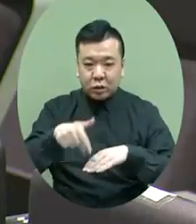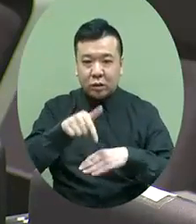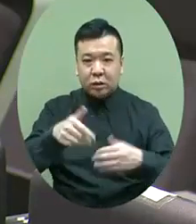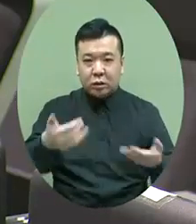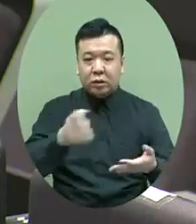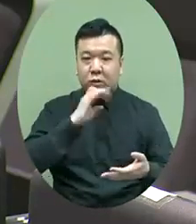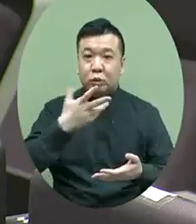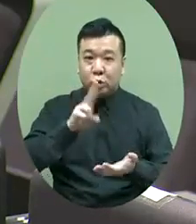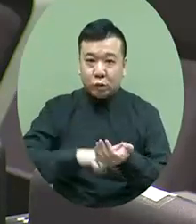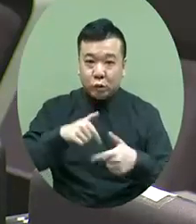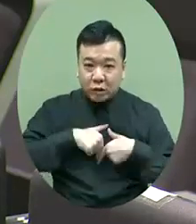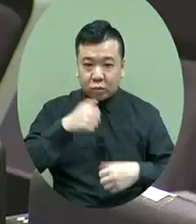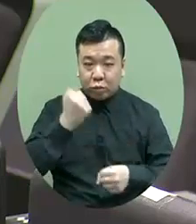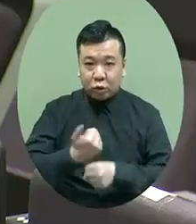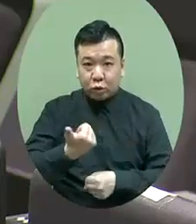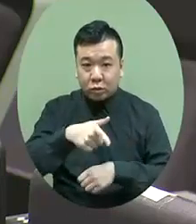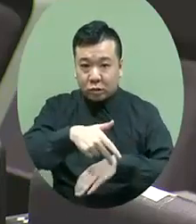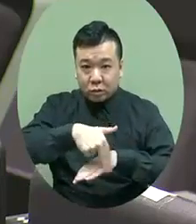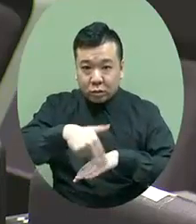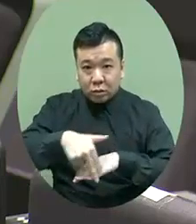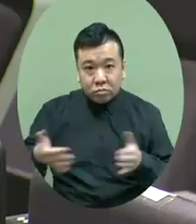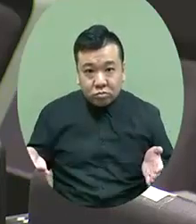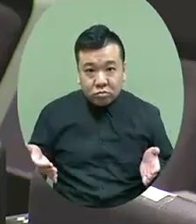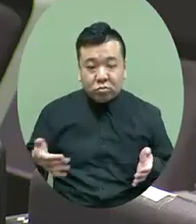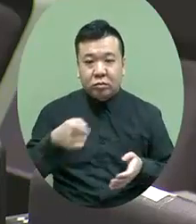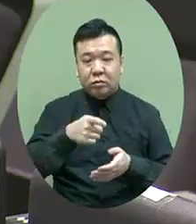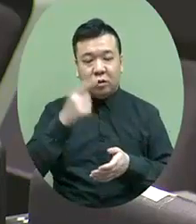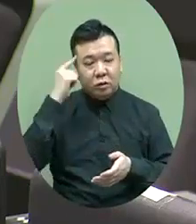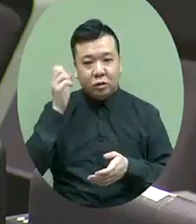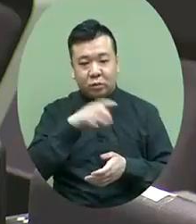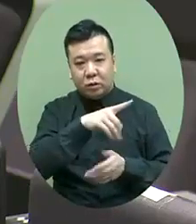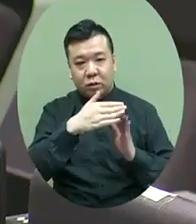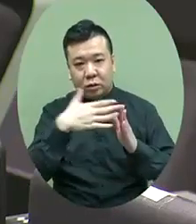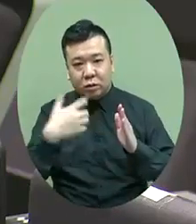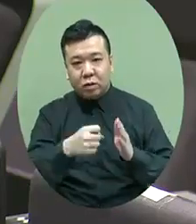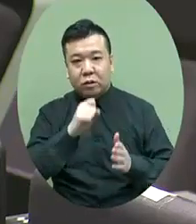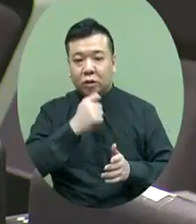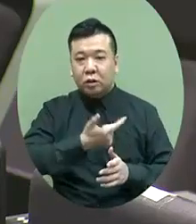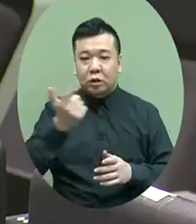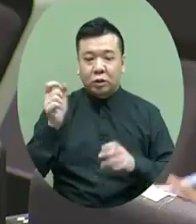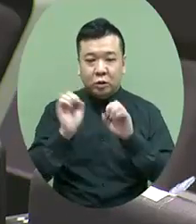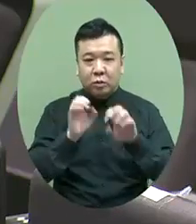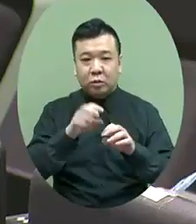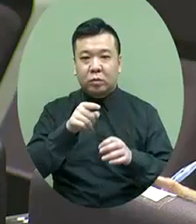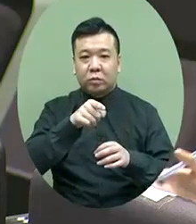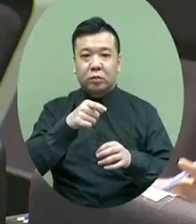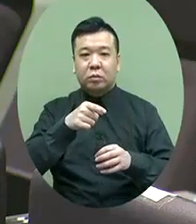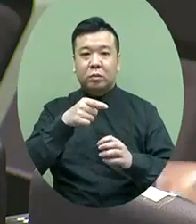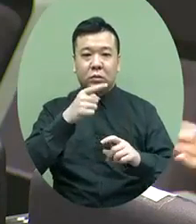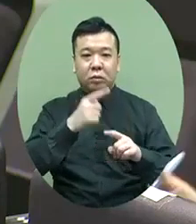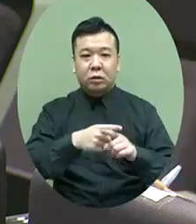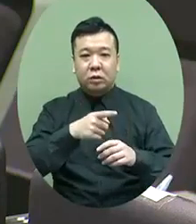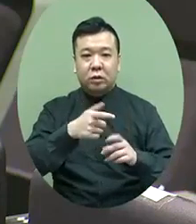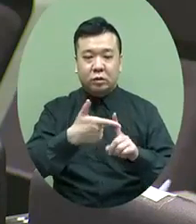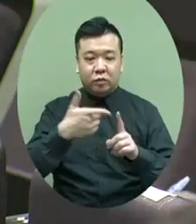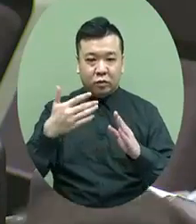劃，其實你而家加入咗政府之後，有冇信心可以做好呢一個計劃咧？另外都想問翻羅局長嘅，就係即係其實都有好多聲音就係